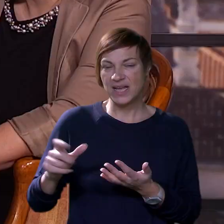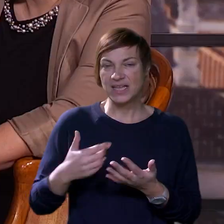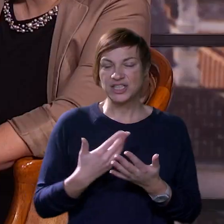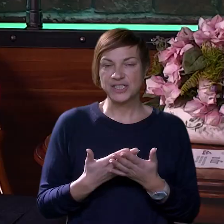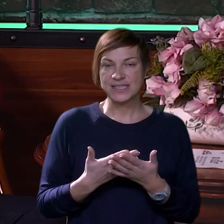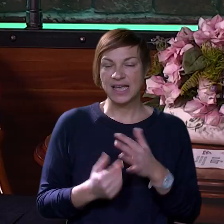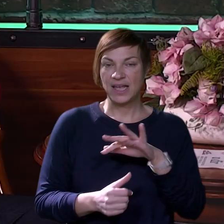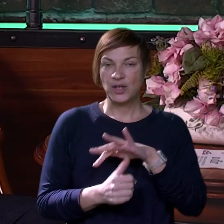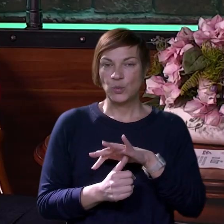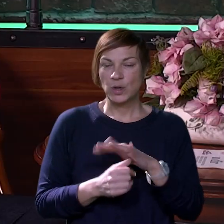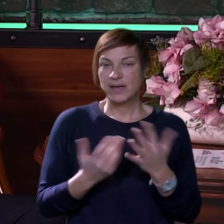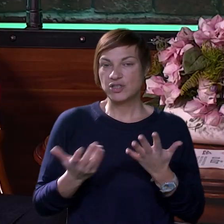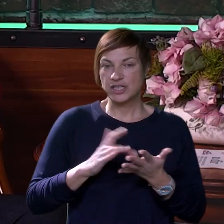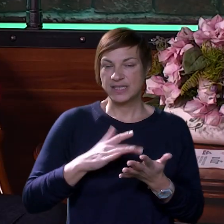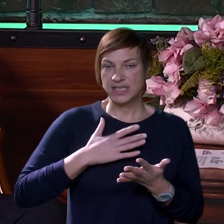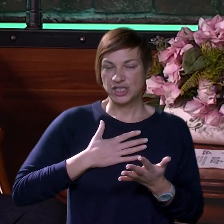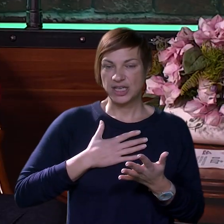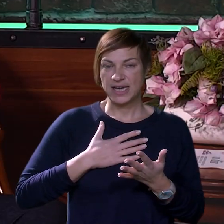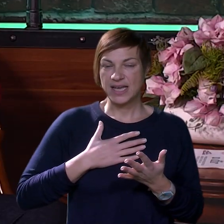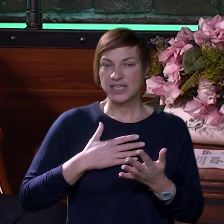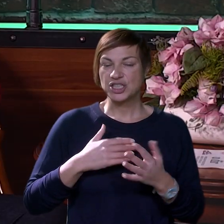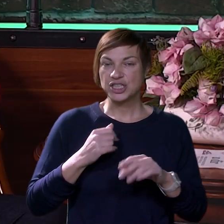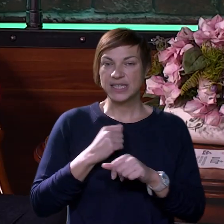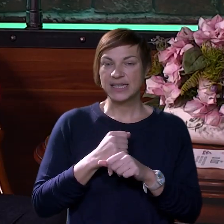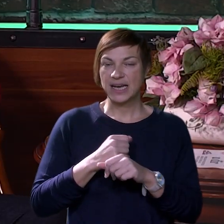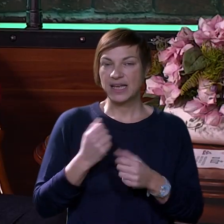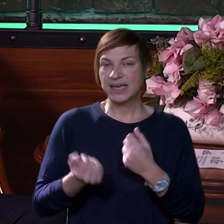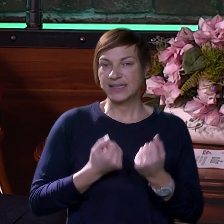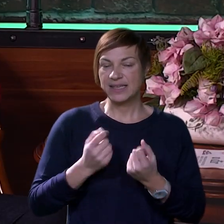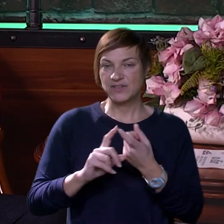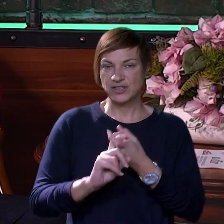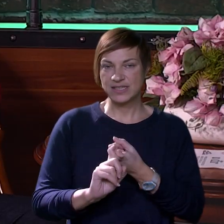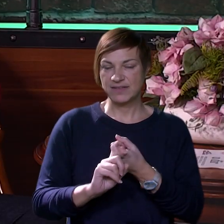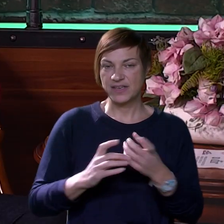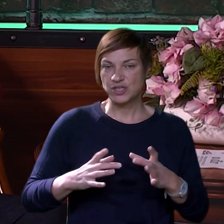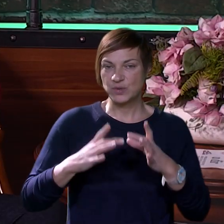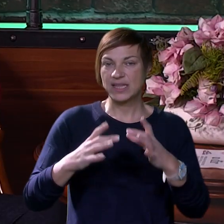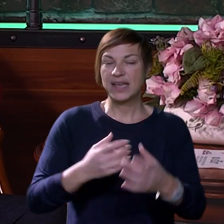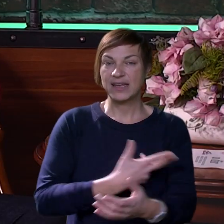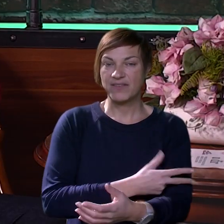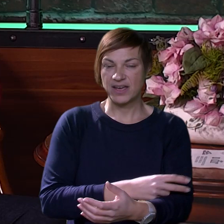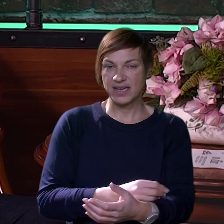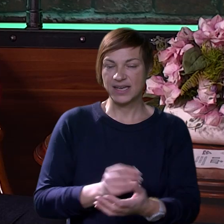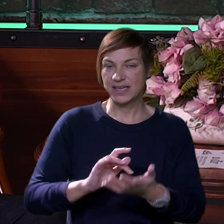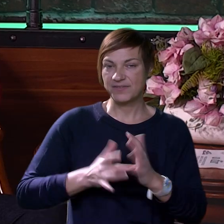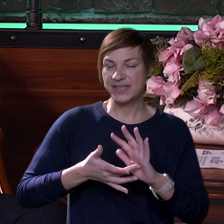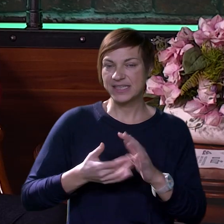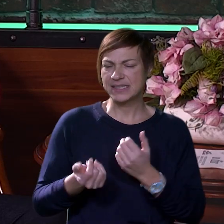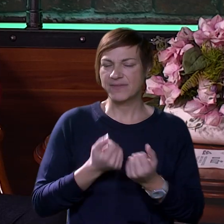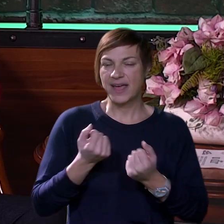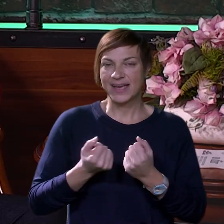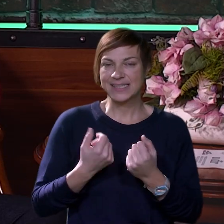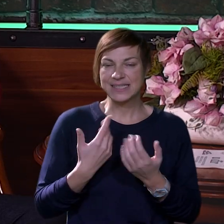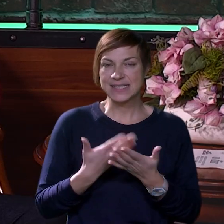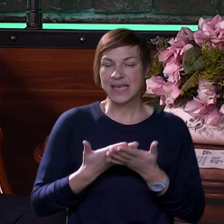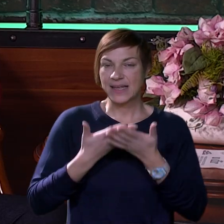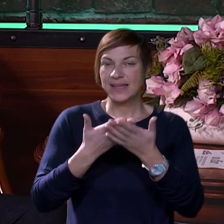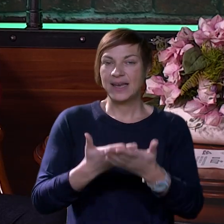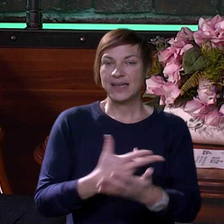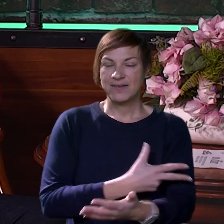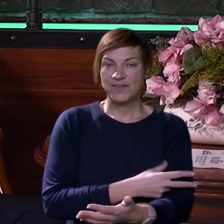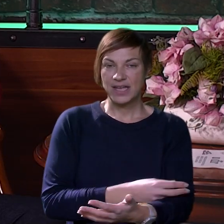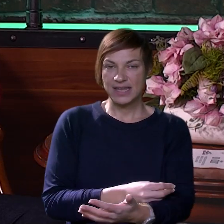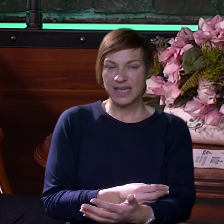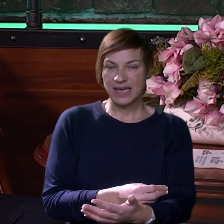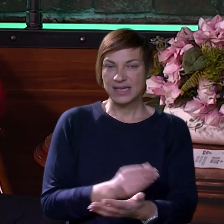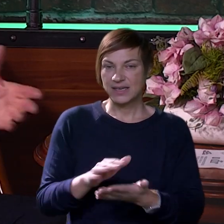do Pelješca. Pa uglavnom što se tiče naših tih djelatnosti, to su znači aktivnosti vezano za darivanje krvi, jer sve te akcije darivanja